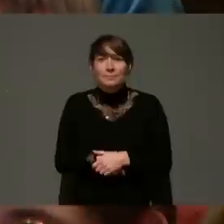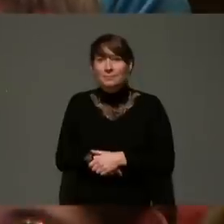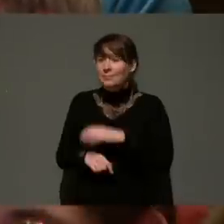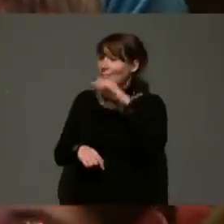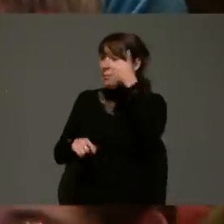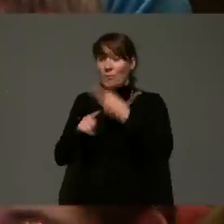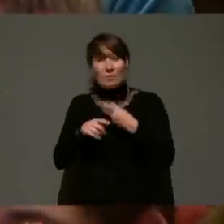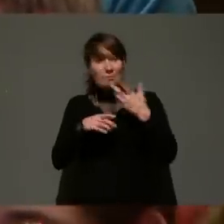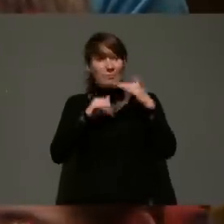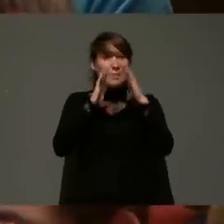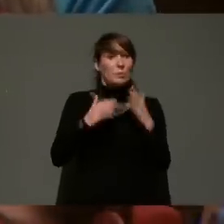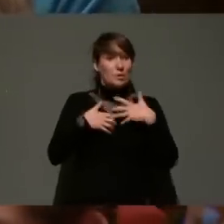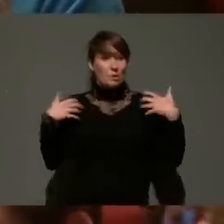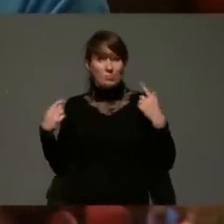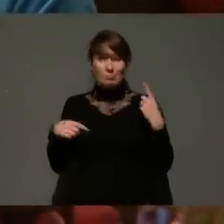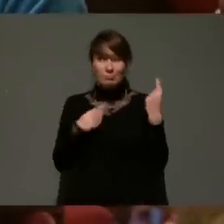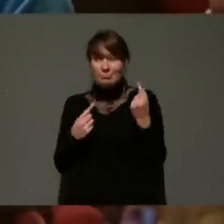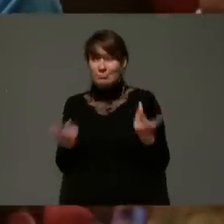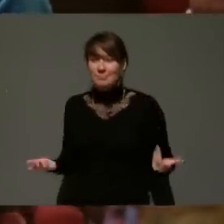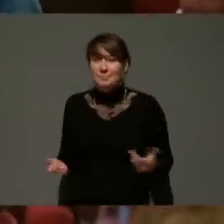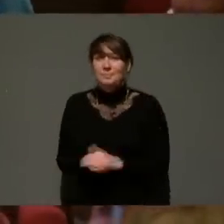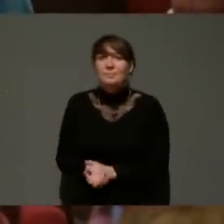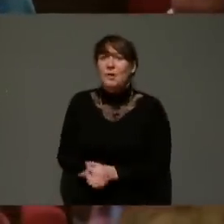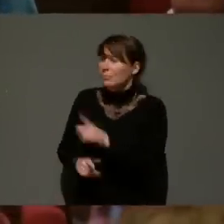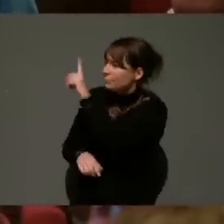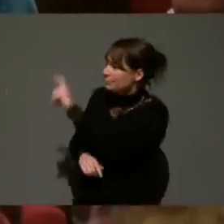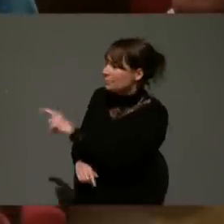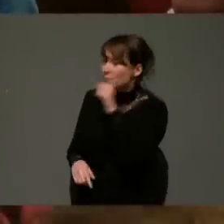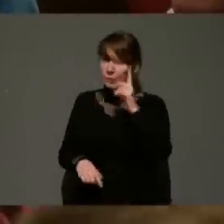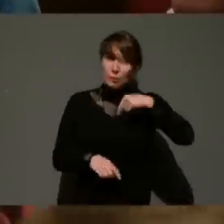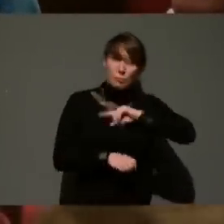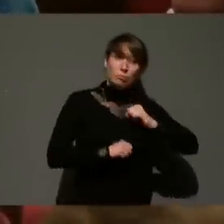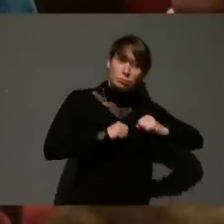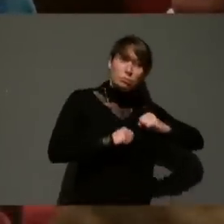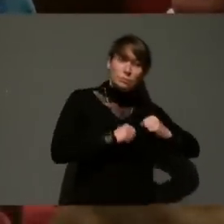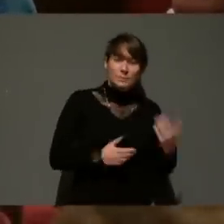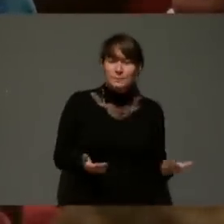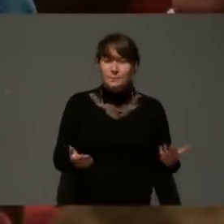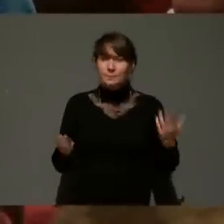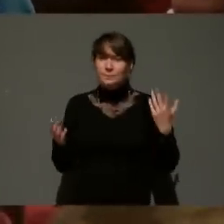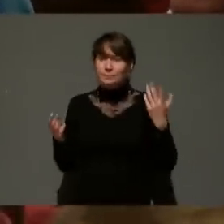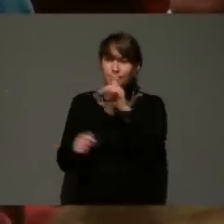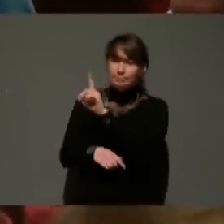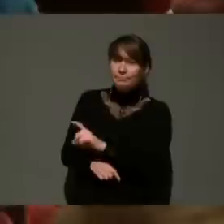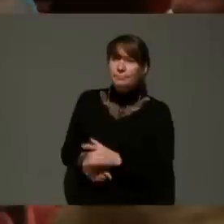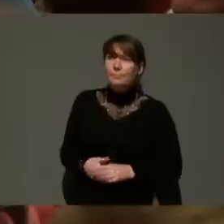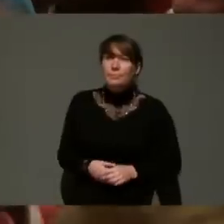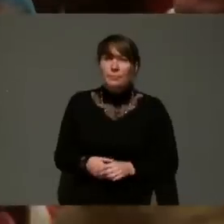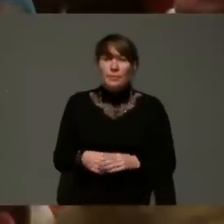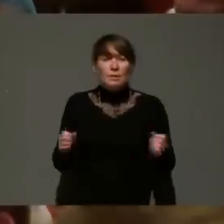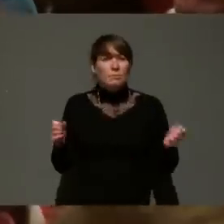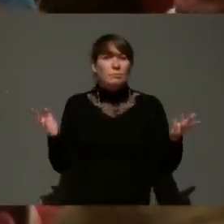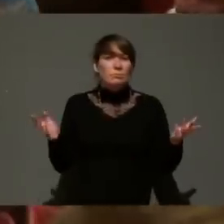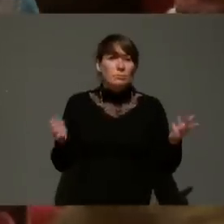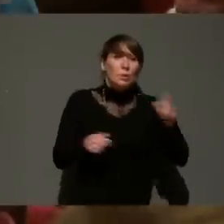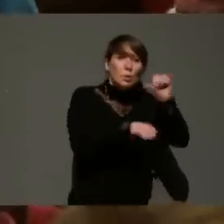des Sciences. Voilà, c'est juste une question, Sandra, nous qui faisons beaucoup de courses à pied, c'est savoir l'équation qu'il y a entre... On dit qu'il y a une équation, une heure de